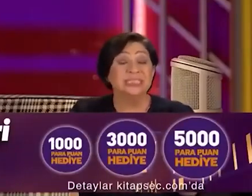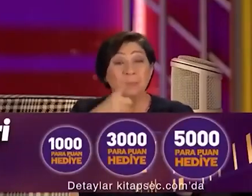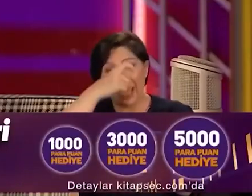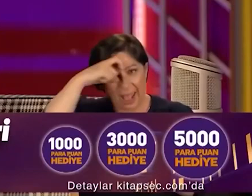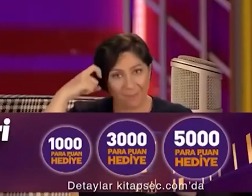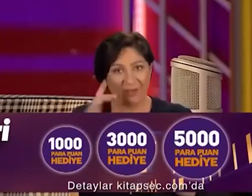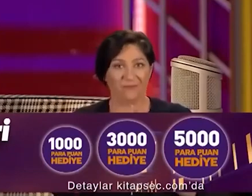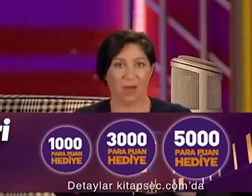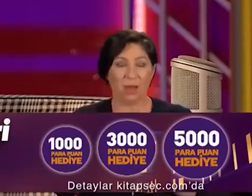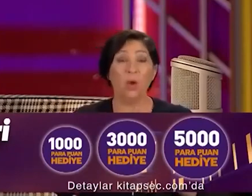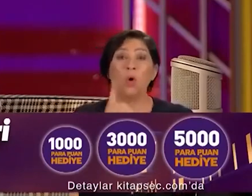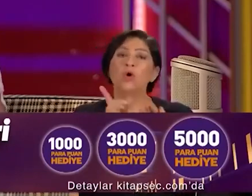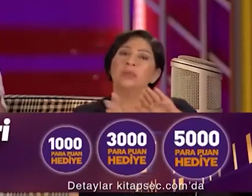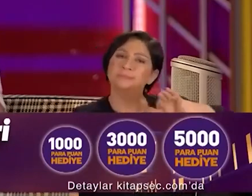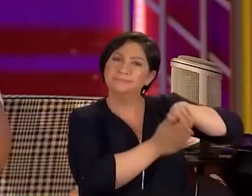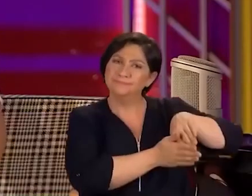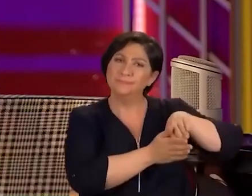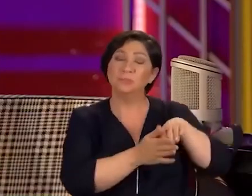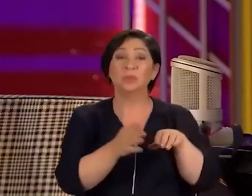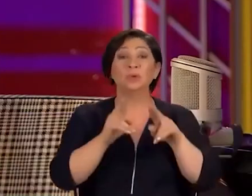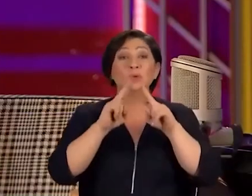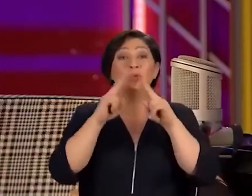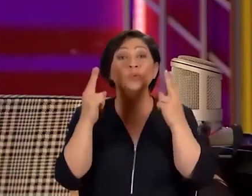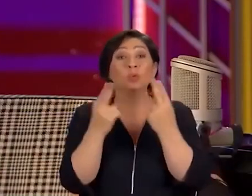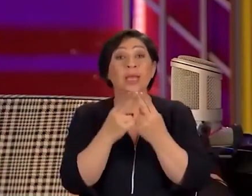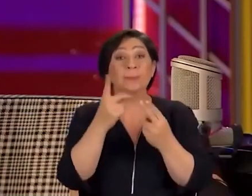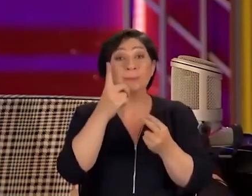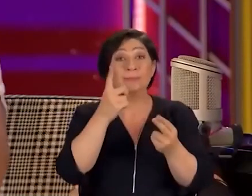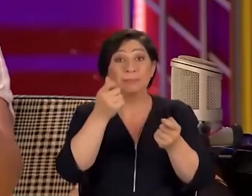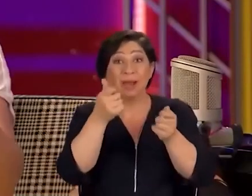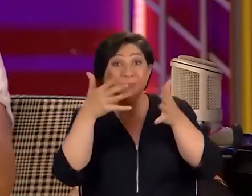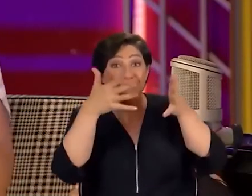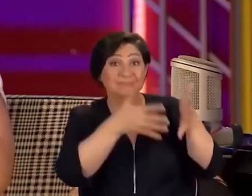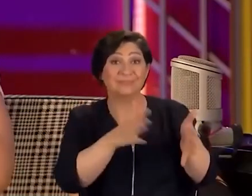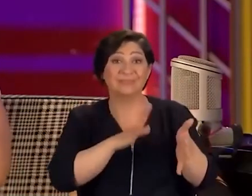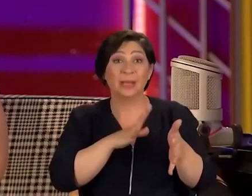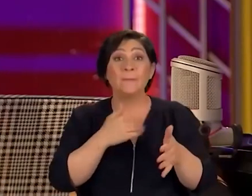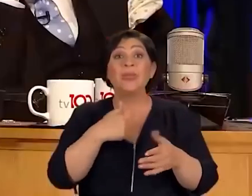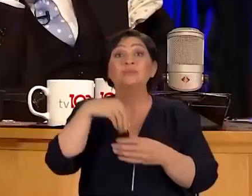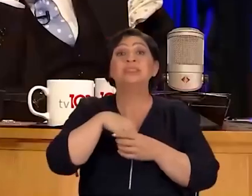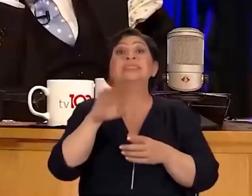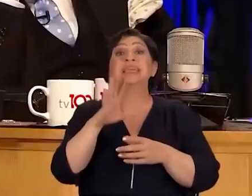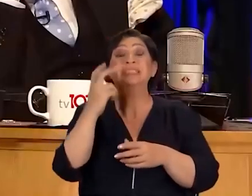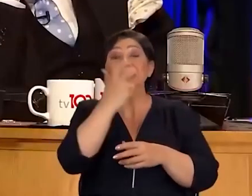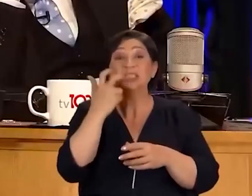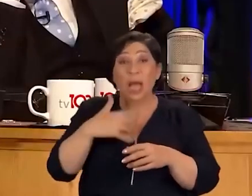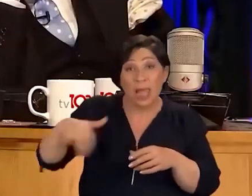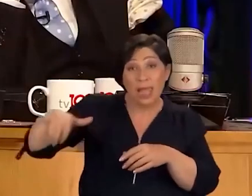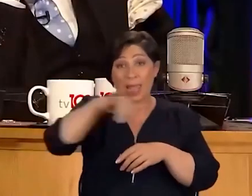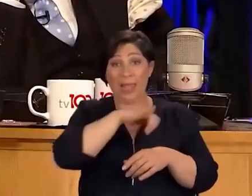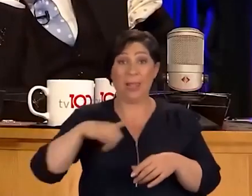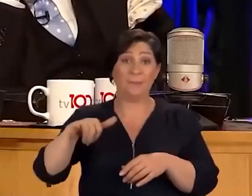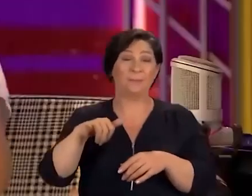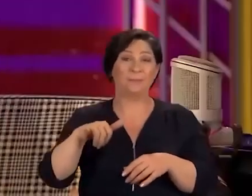bir emek var. Onu da geçiyorum. Dünyanın burada bir yatırımı, parası var. Sırf benim için değil, bütün sanatçı arkadaşlarım